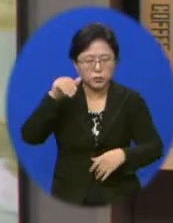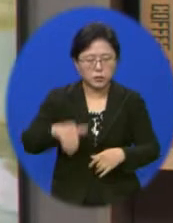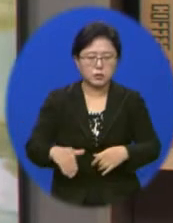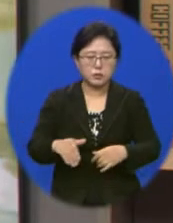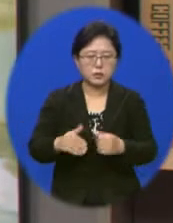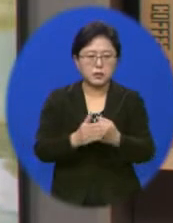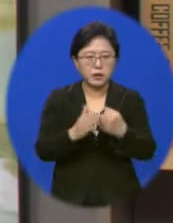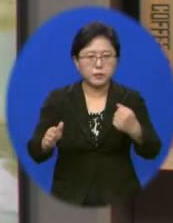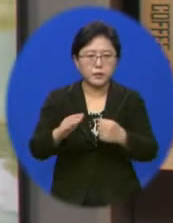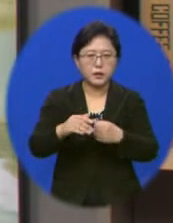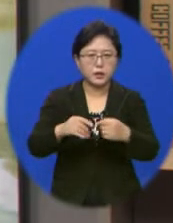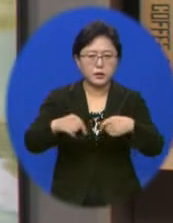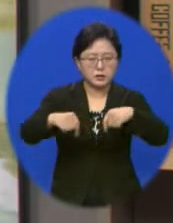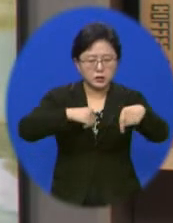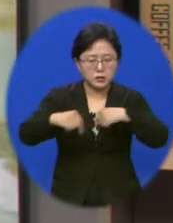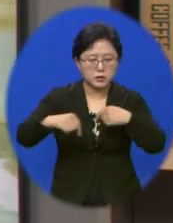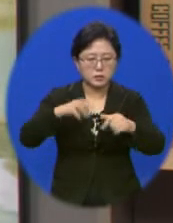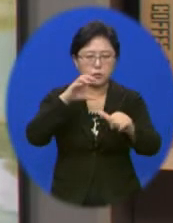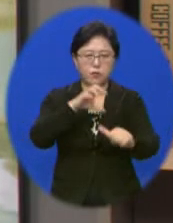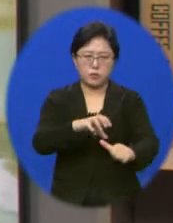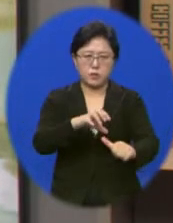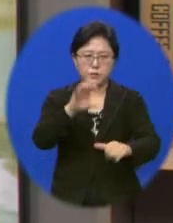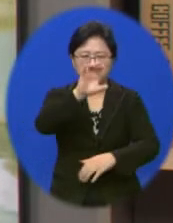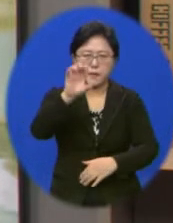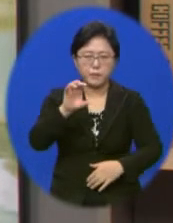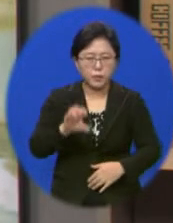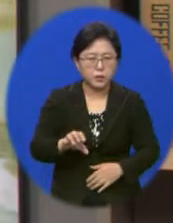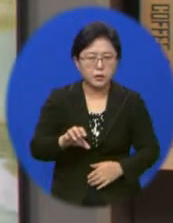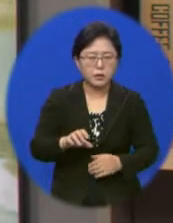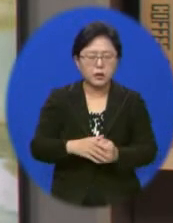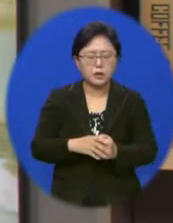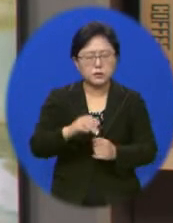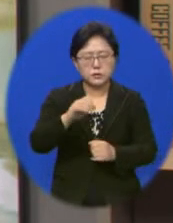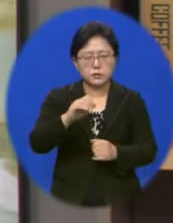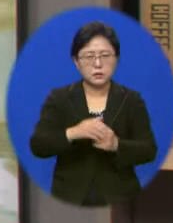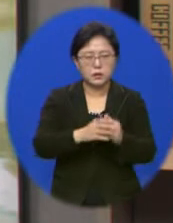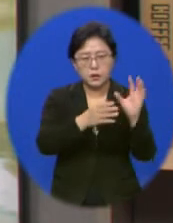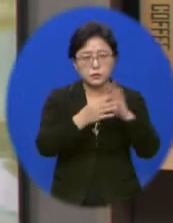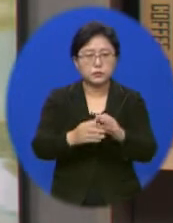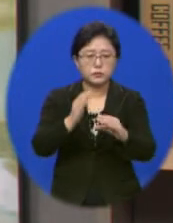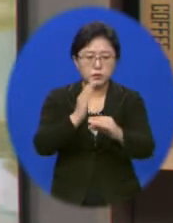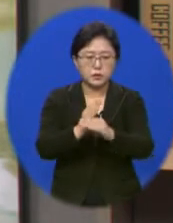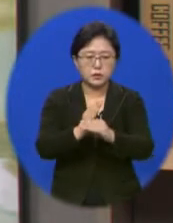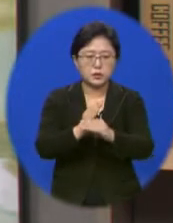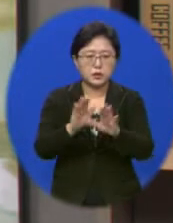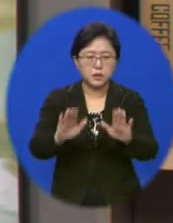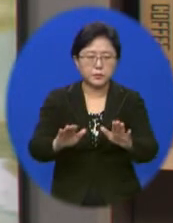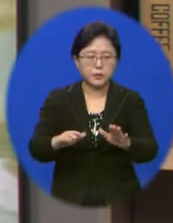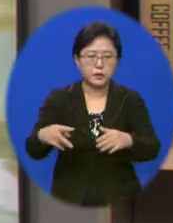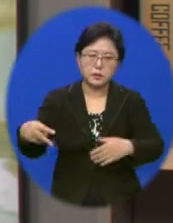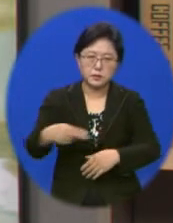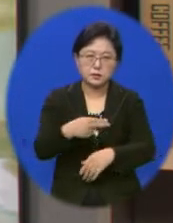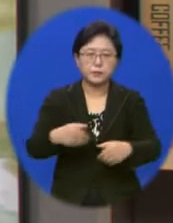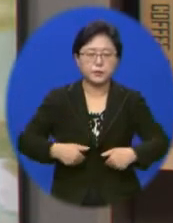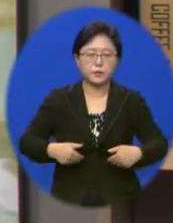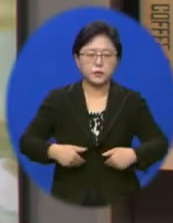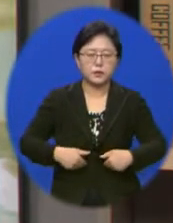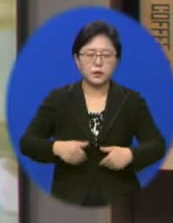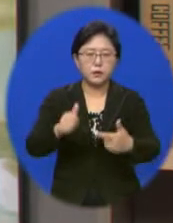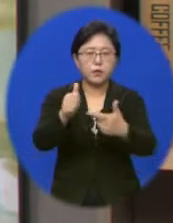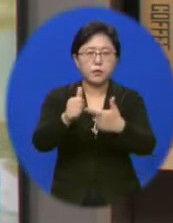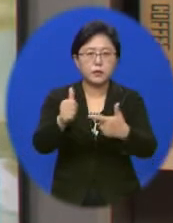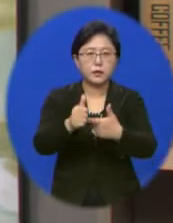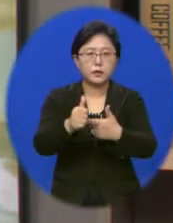인해서 정치적 고립이 반복되는 그런 악순환에 있었다고 생각하는데 그 악순환의 고리를 일단 끊어야 되겠습니다.